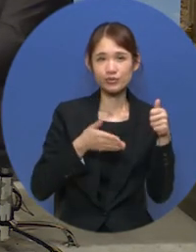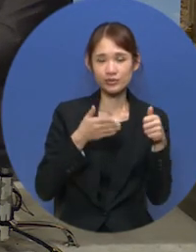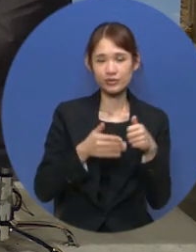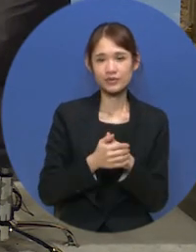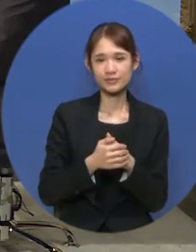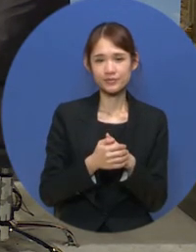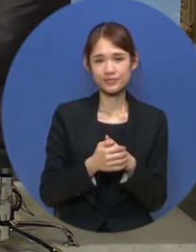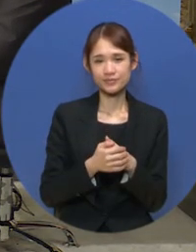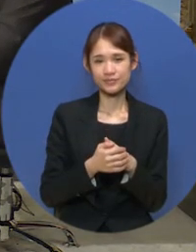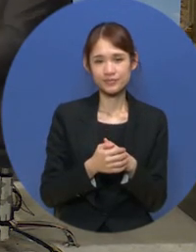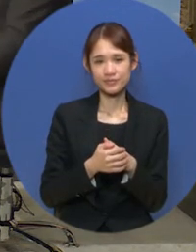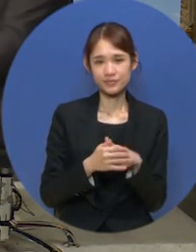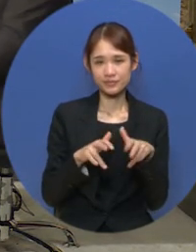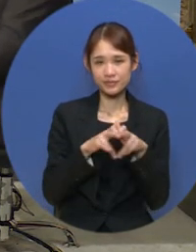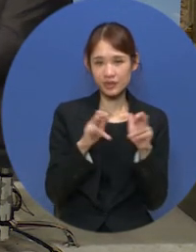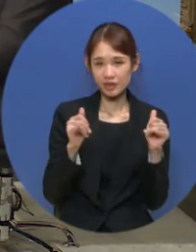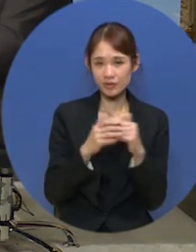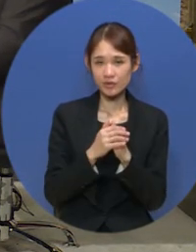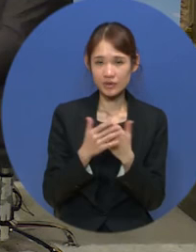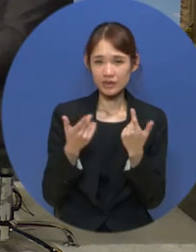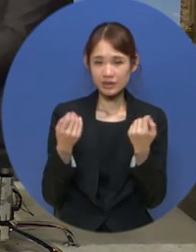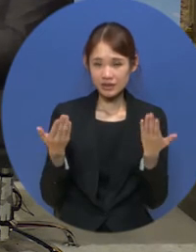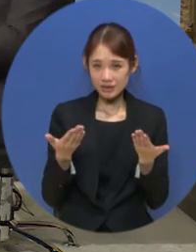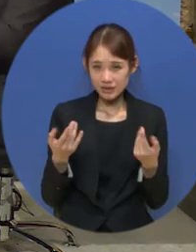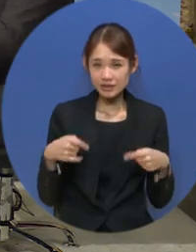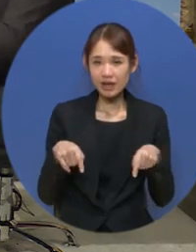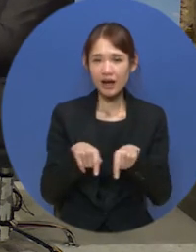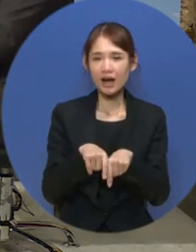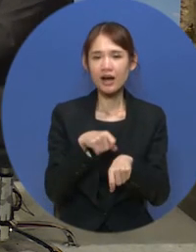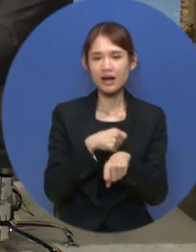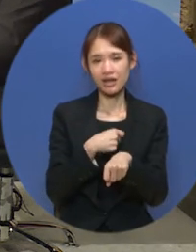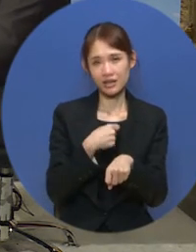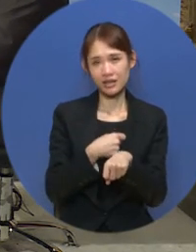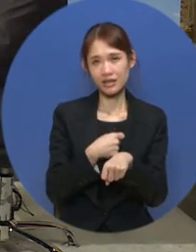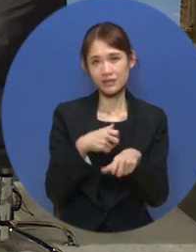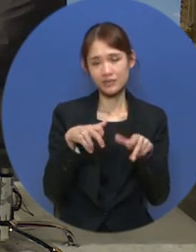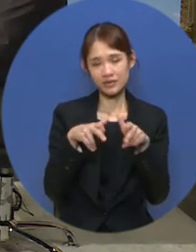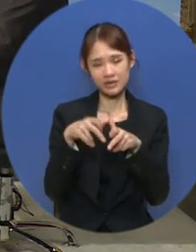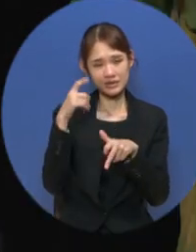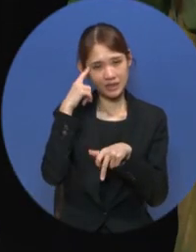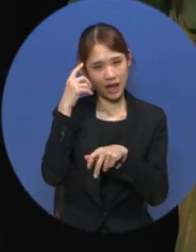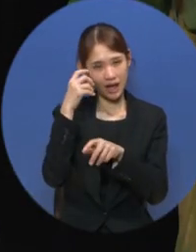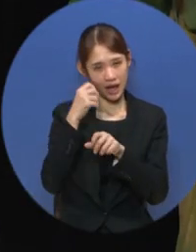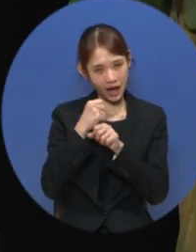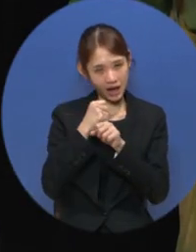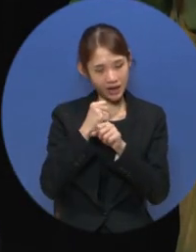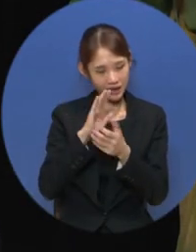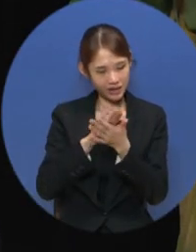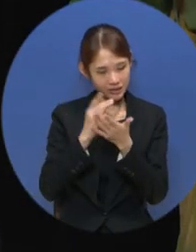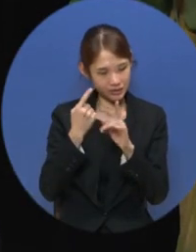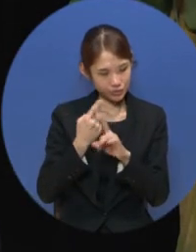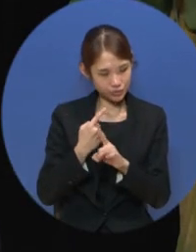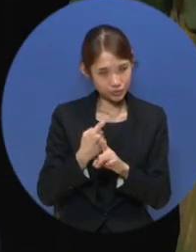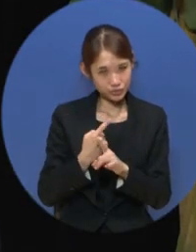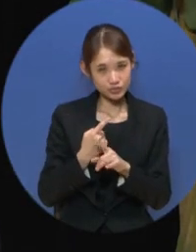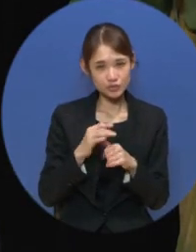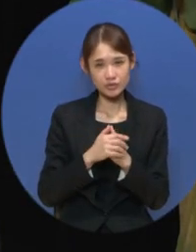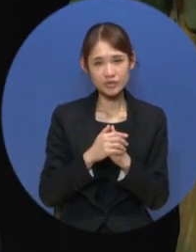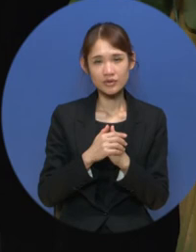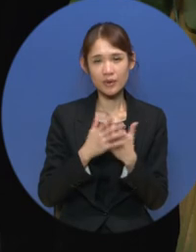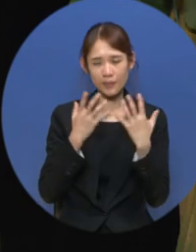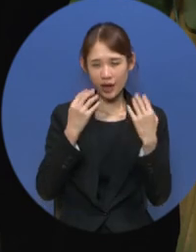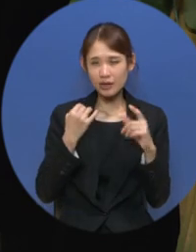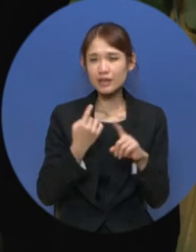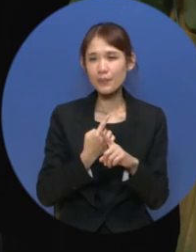부탁드리겠습니다. 네, 그 장애인분들과 함께 이제 이러한 작업들을 해오면서 그 장애 인식에 대한 부분들도